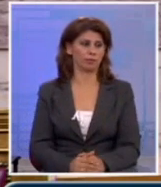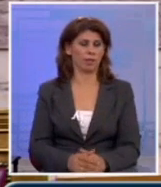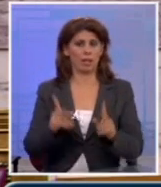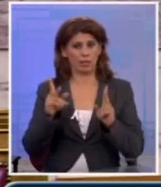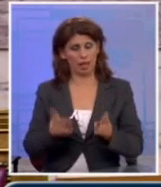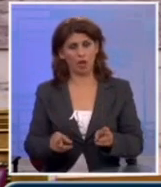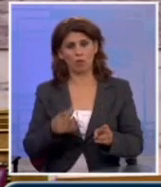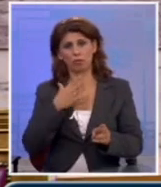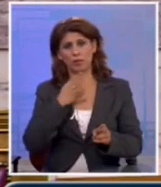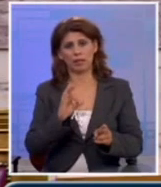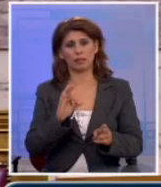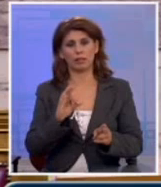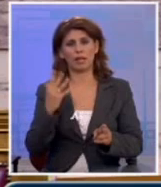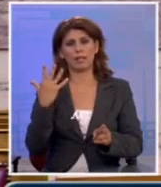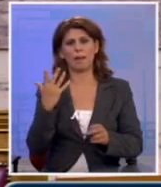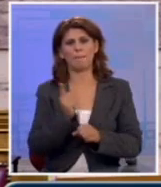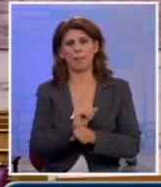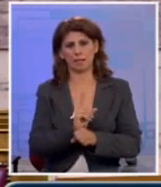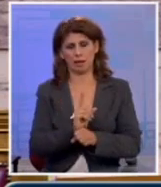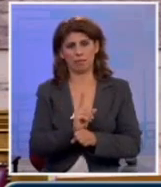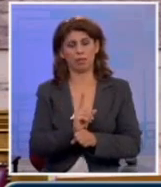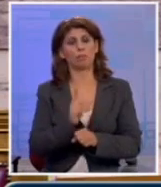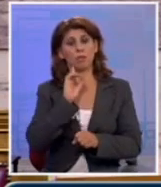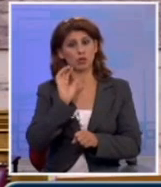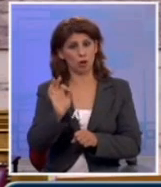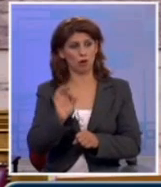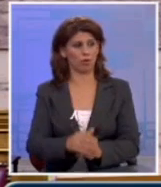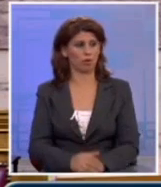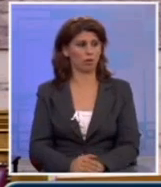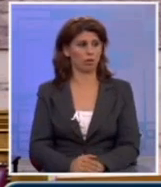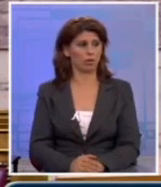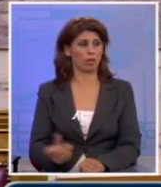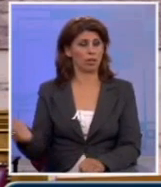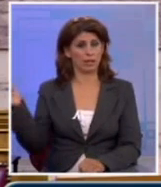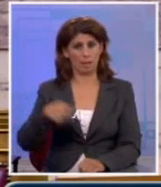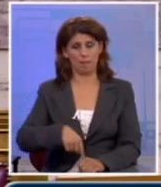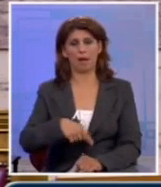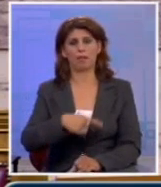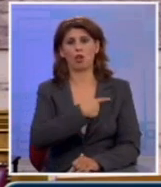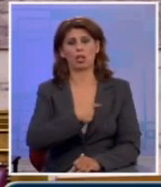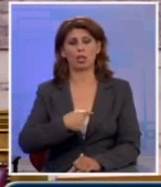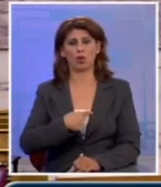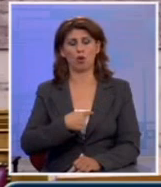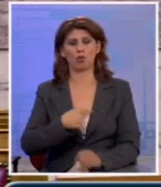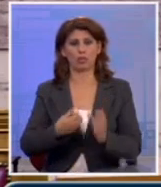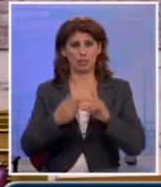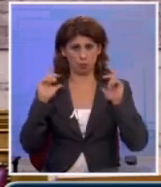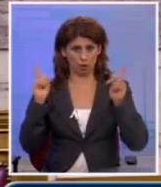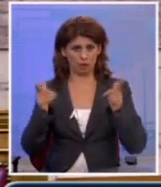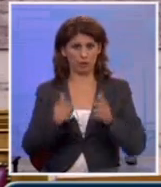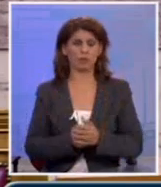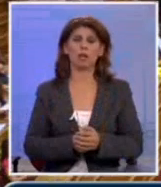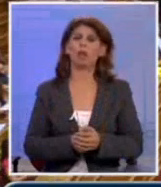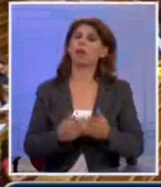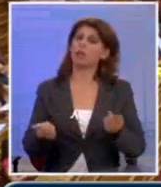Διακόπτουμε λοιπόν για 5 λεπτά, προκειμένου να προσέλθει ο αρχηγός της αξιωματικής αντιπολίτευσης και